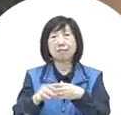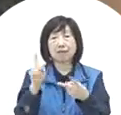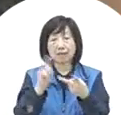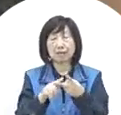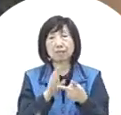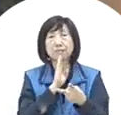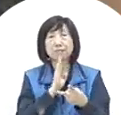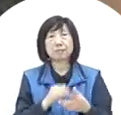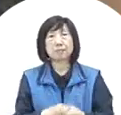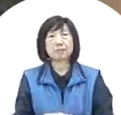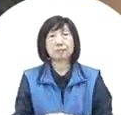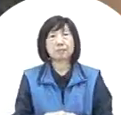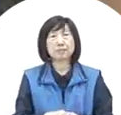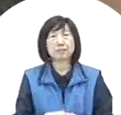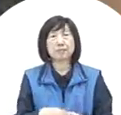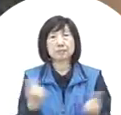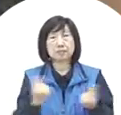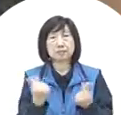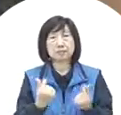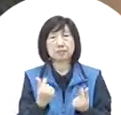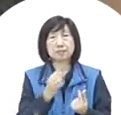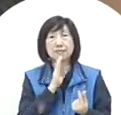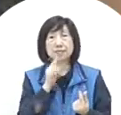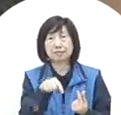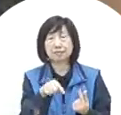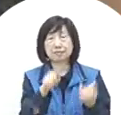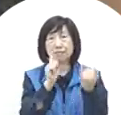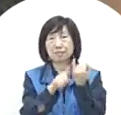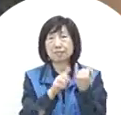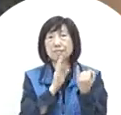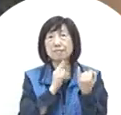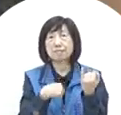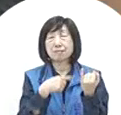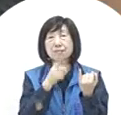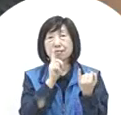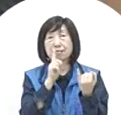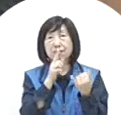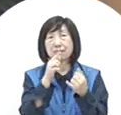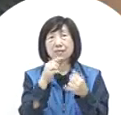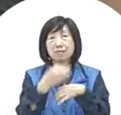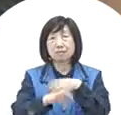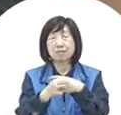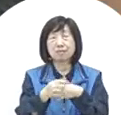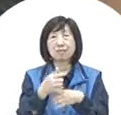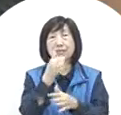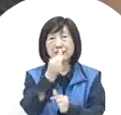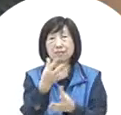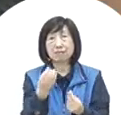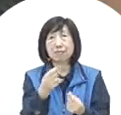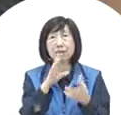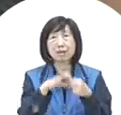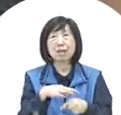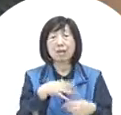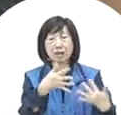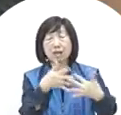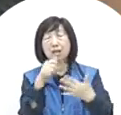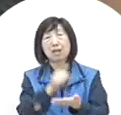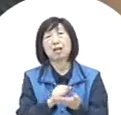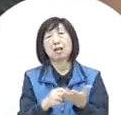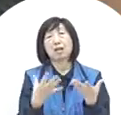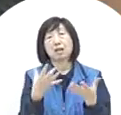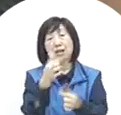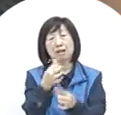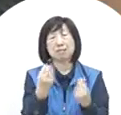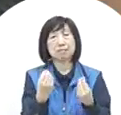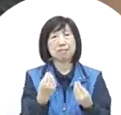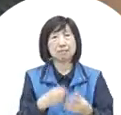分，好像那个他的一个叙述没有很完整， 所以报案就可以没完成，笔录就可以没完成。来，